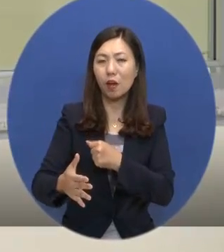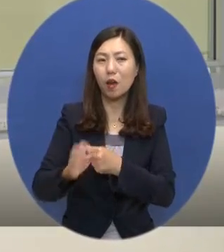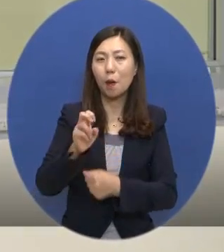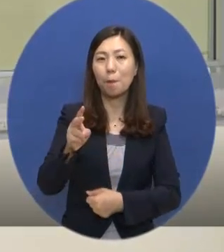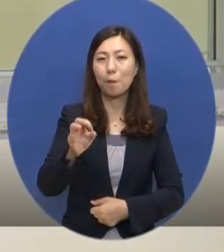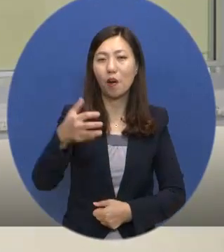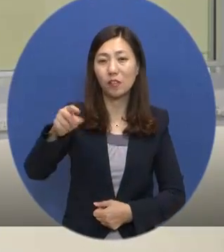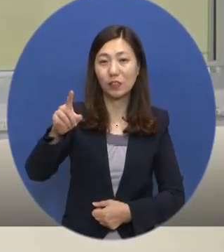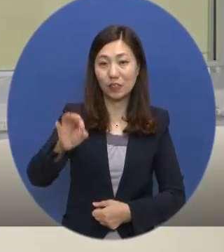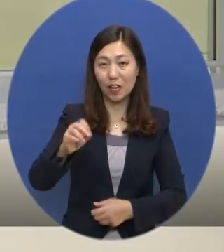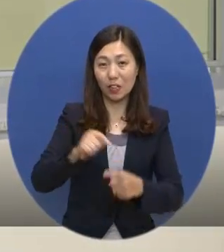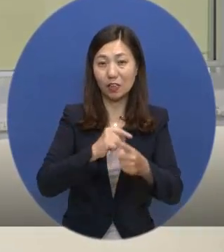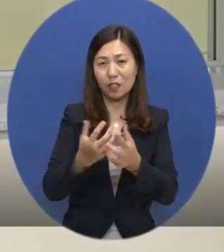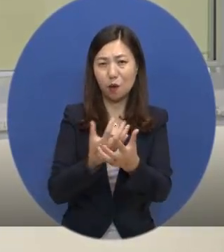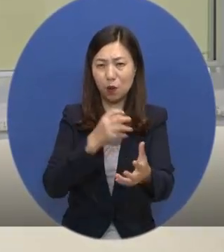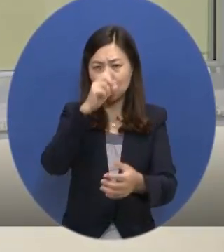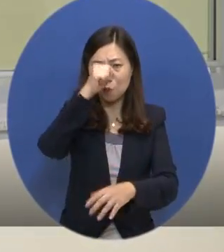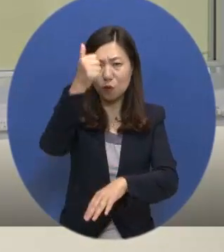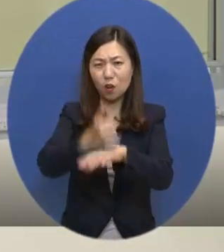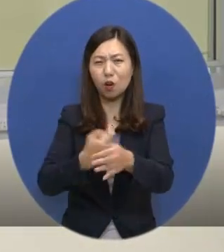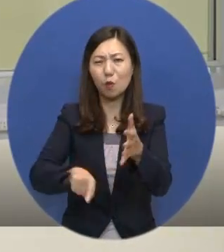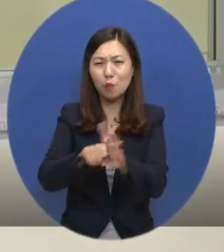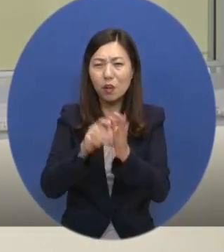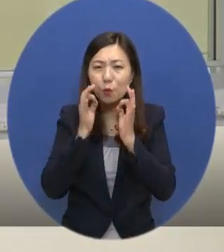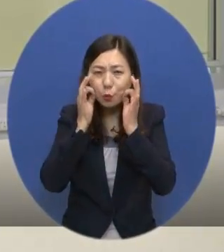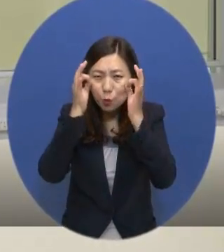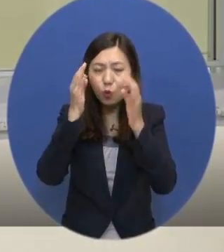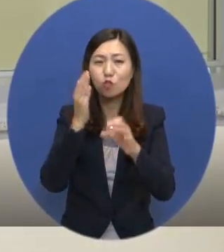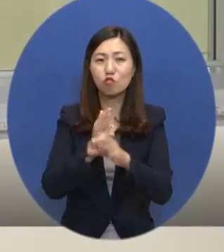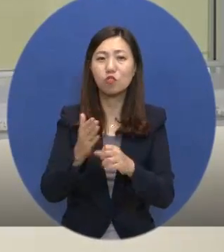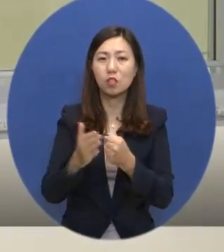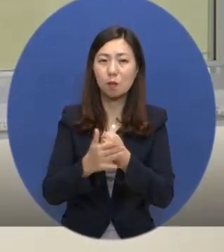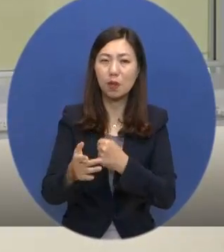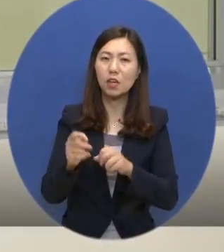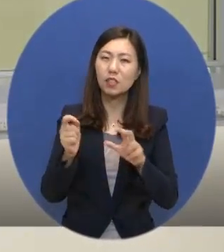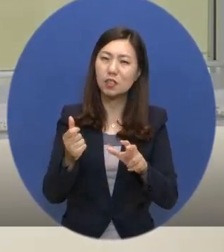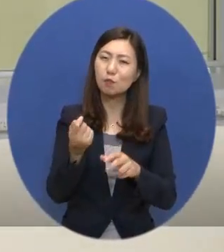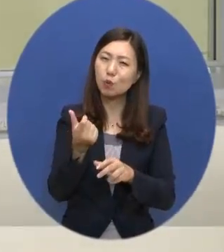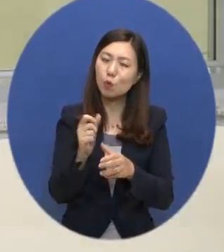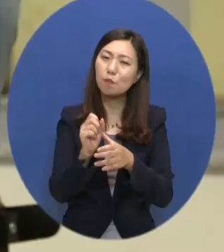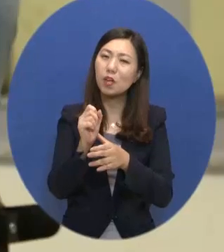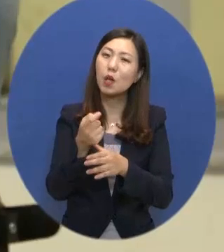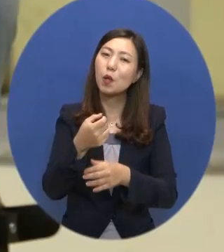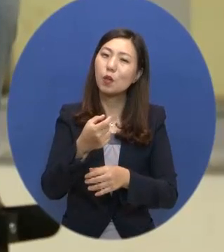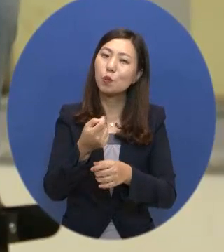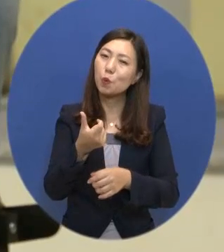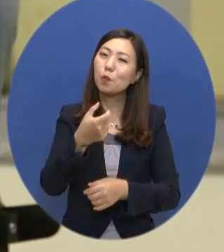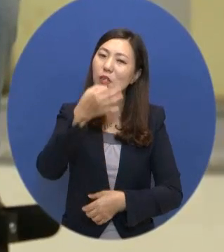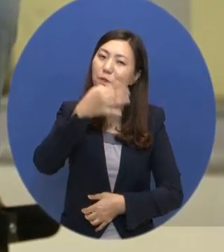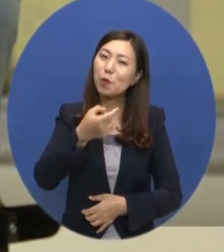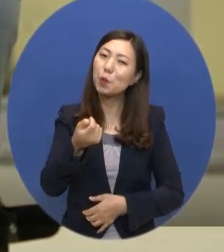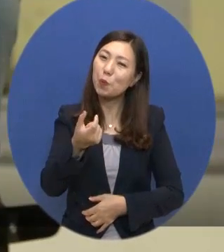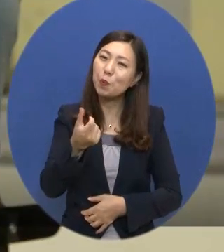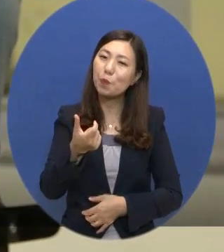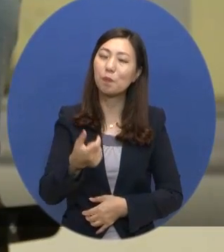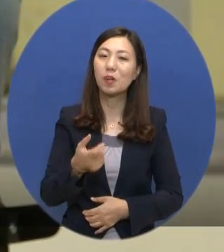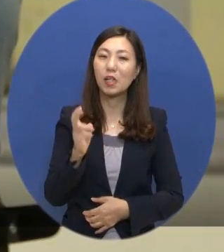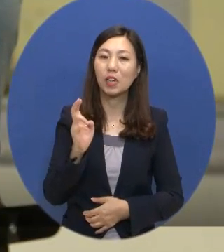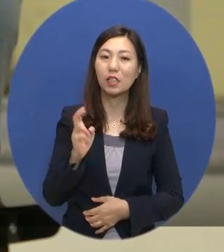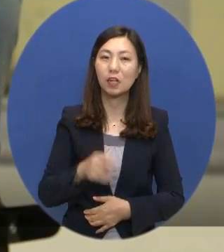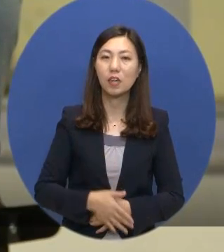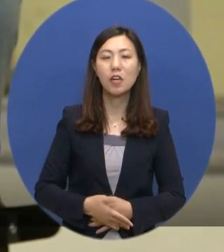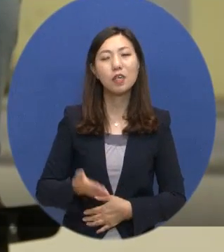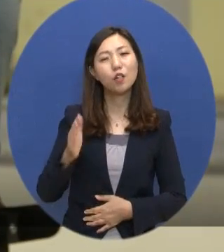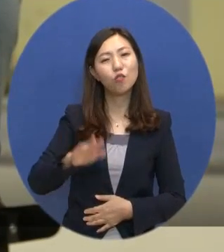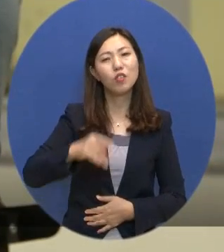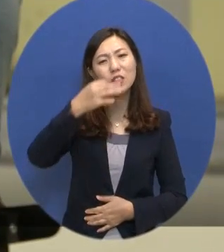얻기 위해서 지금 다 노력하고 있습니다. 그래서 그런 좀 덜 힘든 것 같습니다. 그래도 힘이